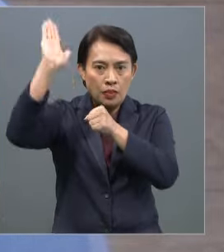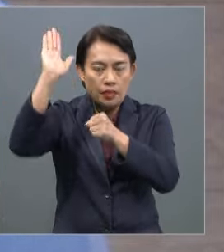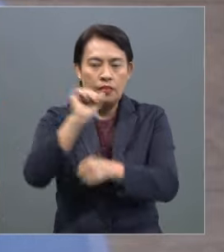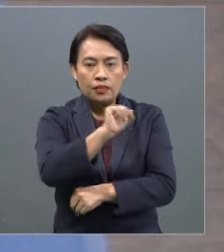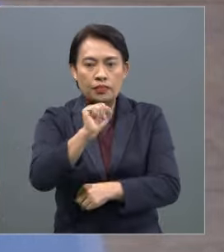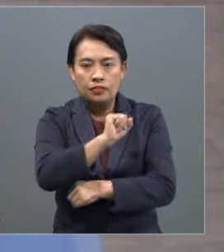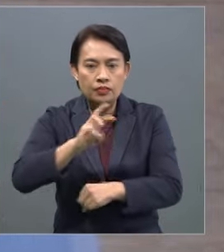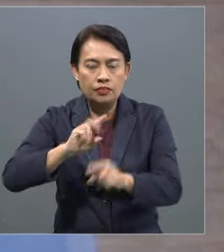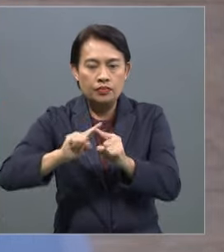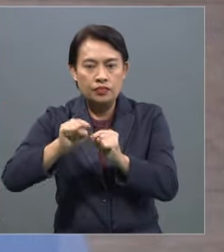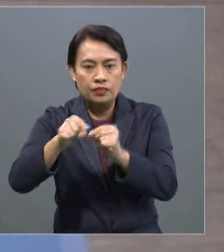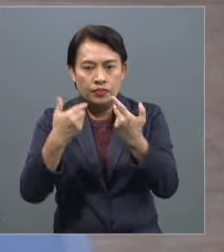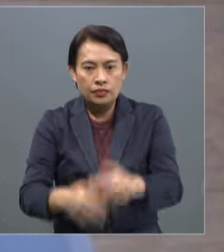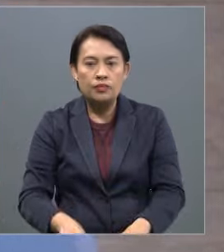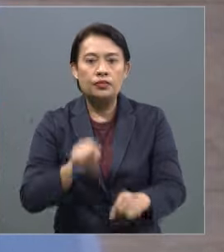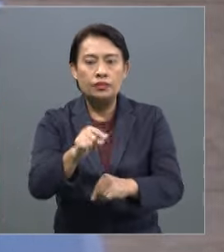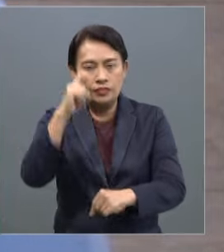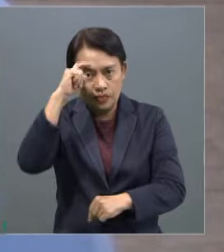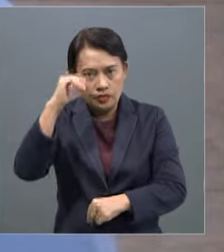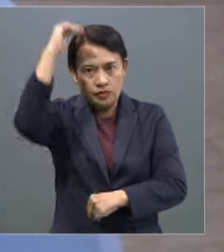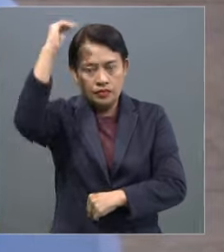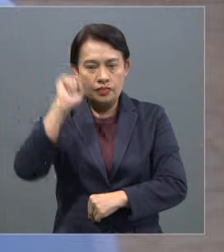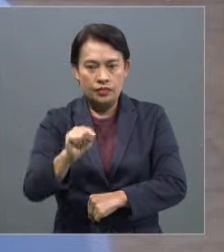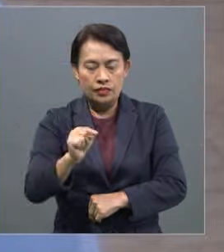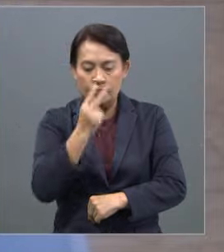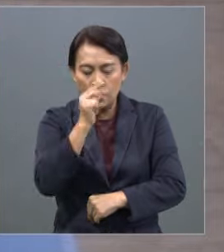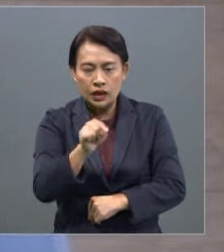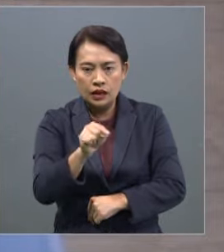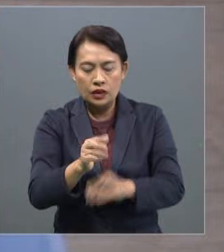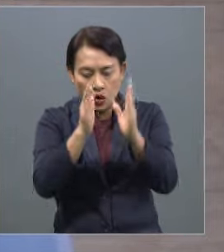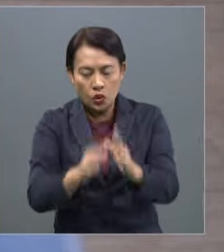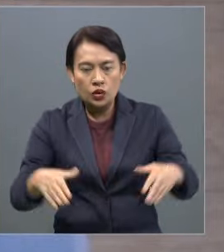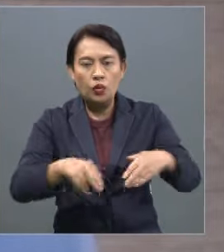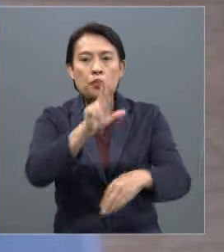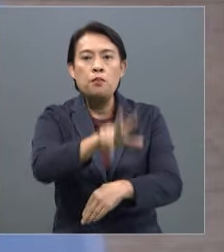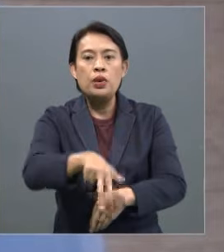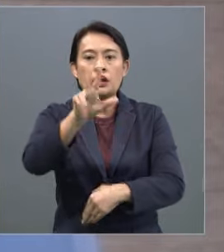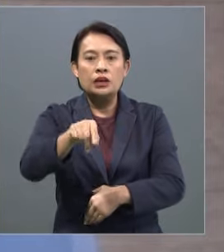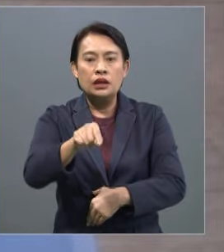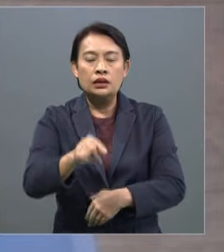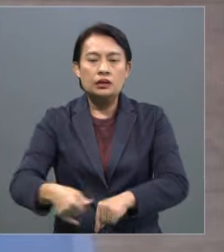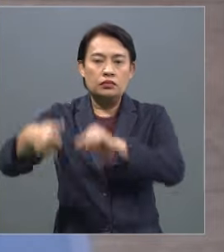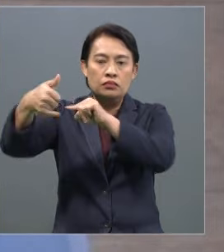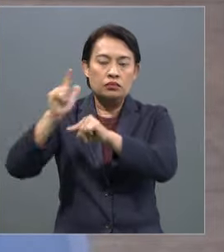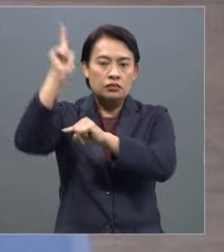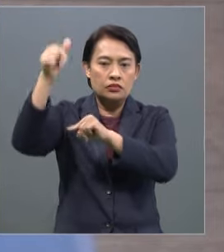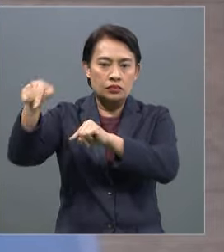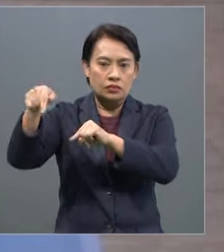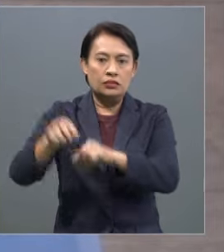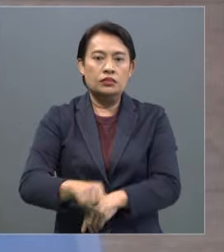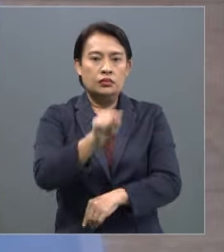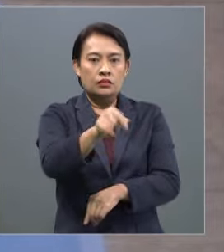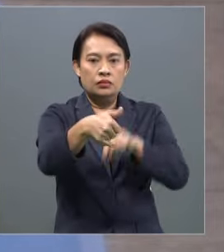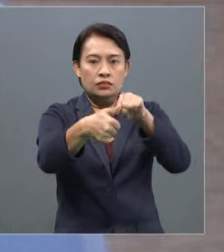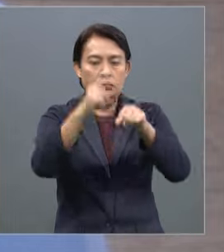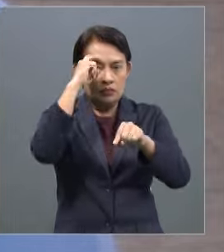ทักษิณกับอภิปรายในสภาถึงคุณเศรษฐาเราก็จะเห็นว่าปฏิกิริยาของคนในเพื่อไทยเนี่ยนะครับกับคุณทักษิณกับคนกับคุณเศรษฐาเนี่ยต่าง